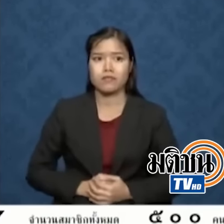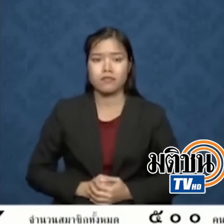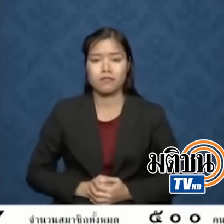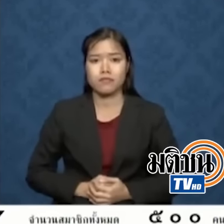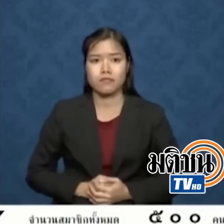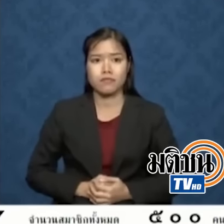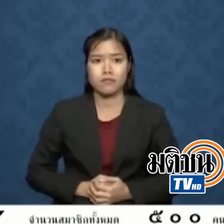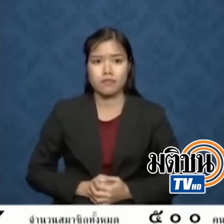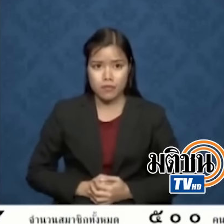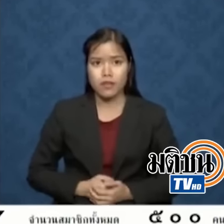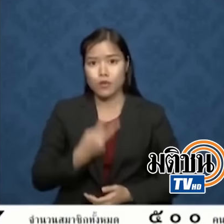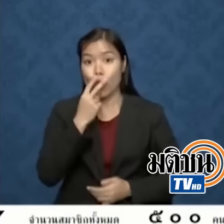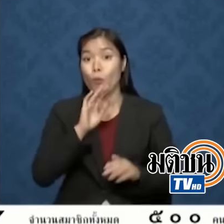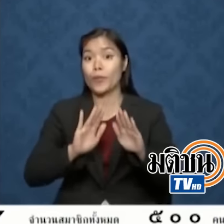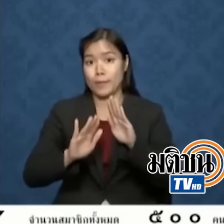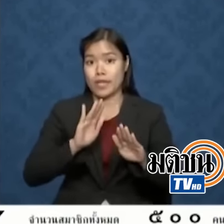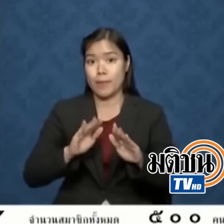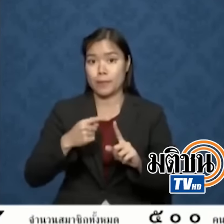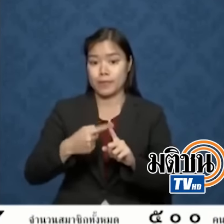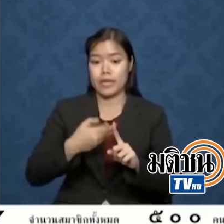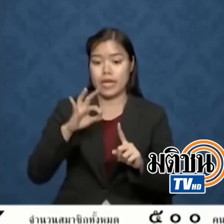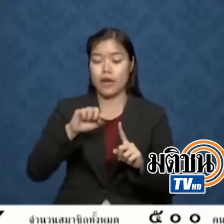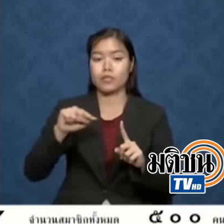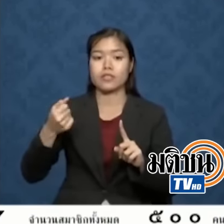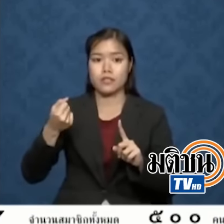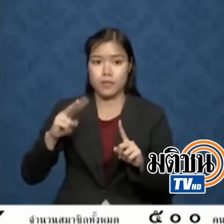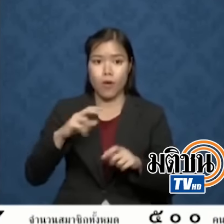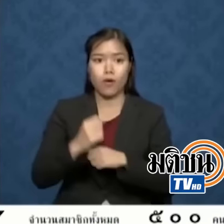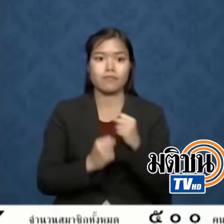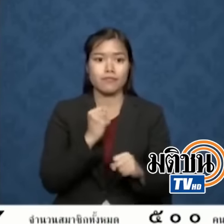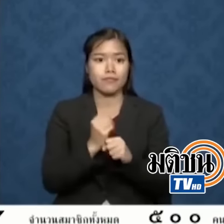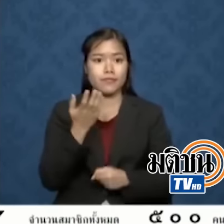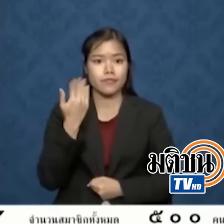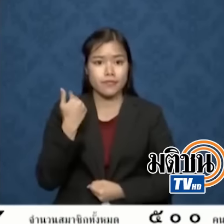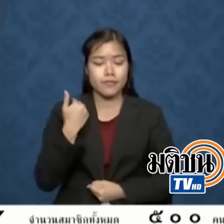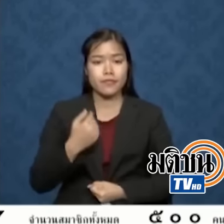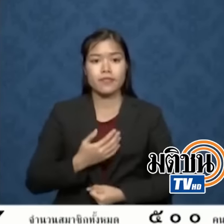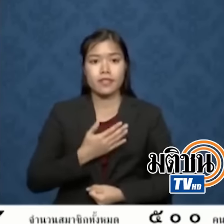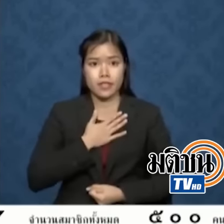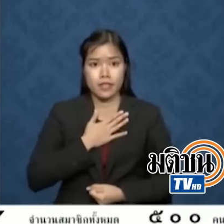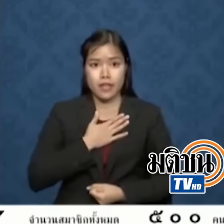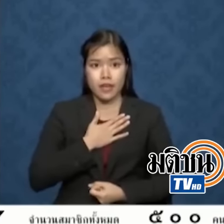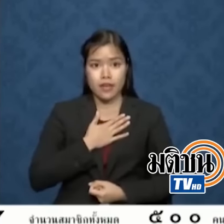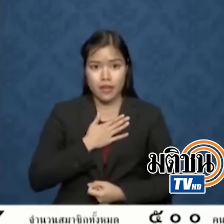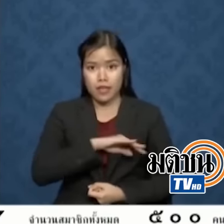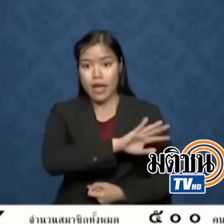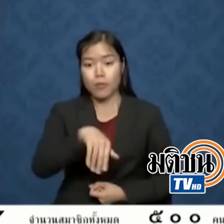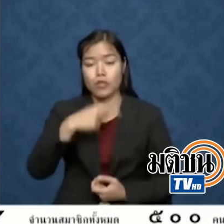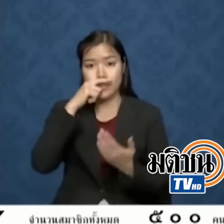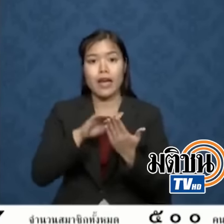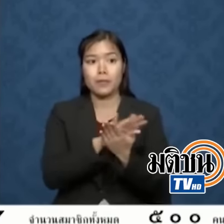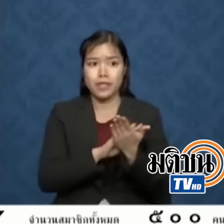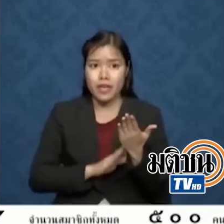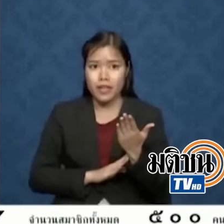ที่ท่านตัดมาให้ดูเทียบกันช่วงกันยาถึงธันวาคมปีที่แล้วเรายังเติบโตช้ากว่า